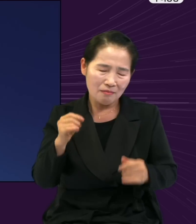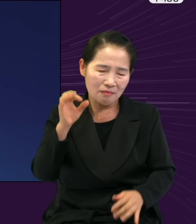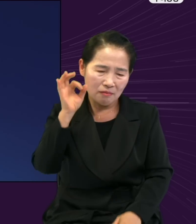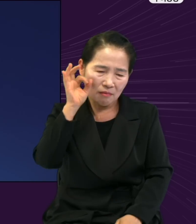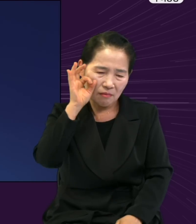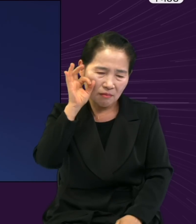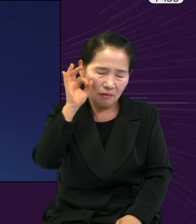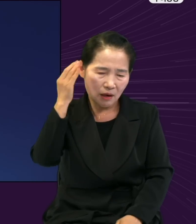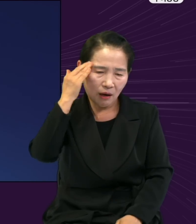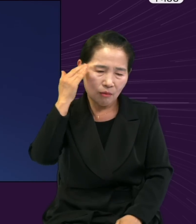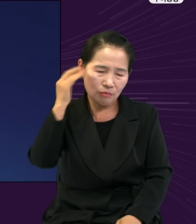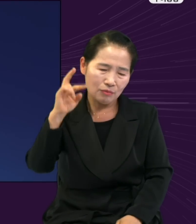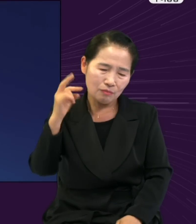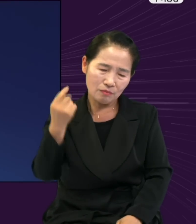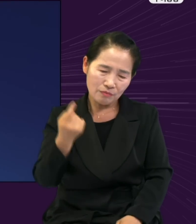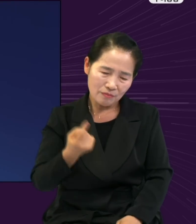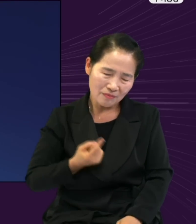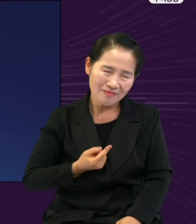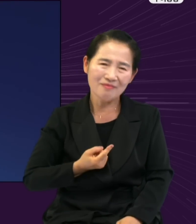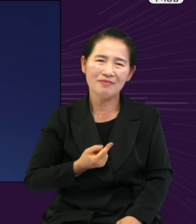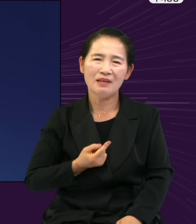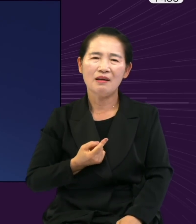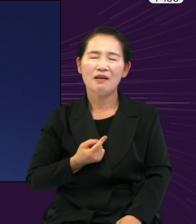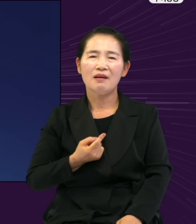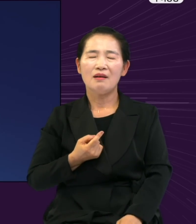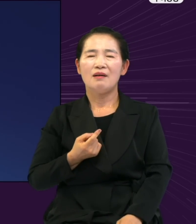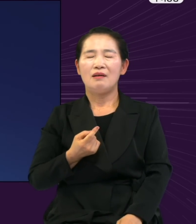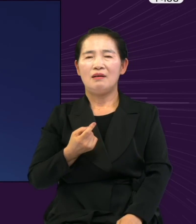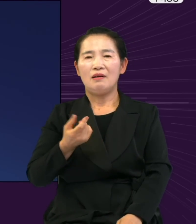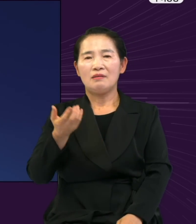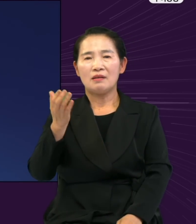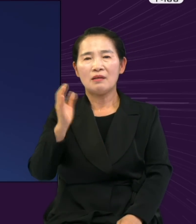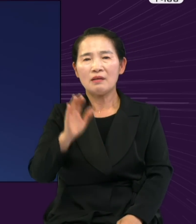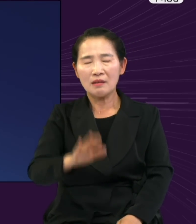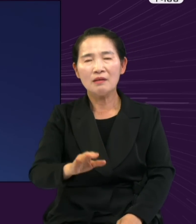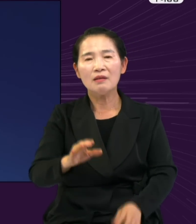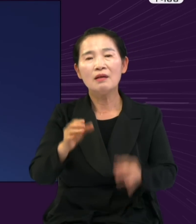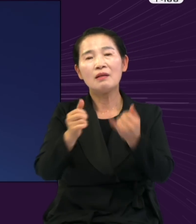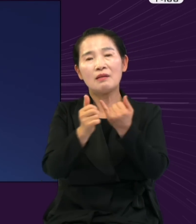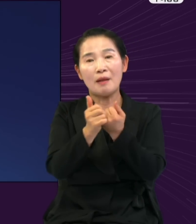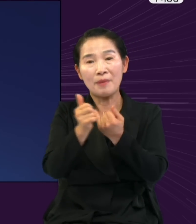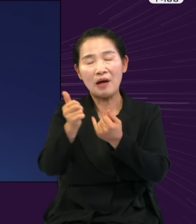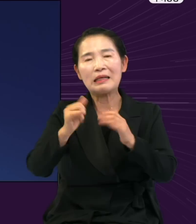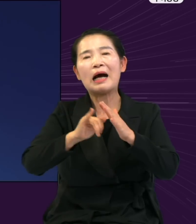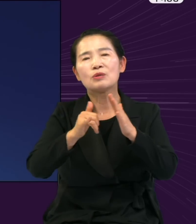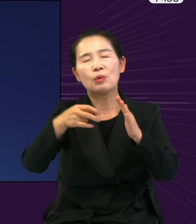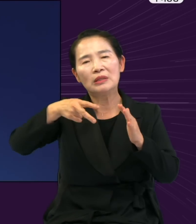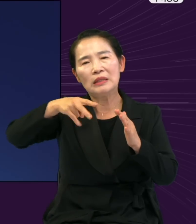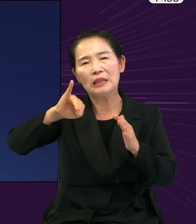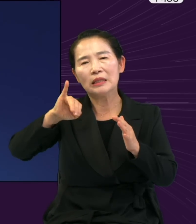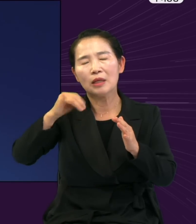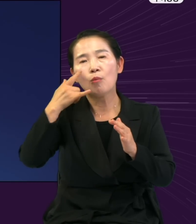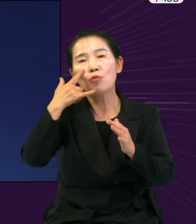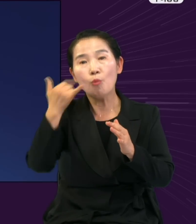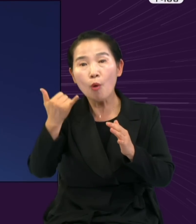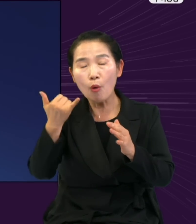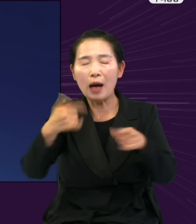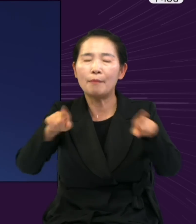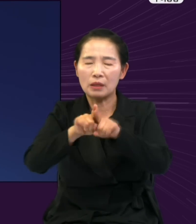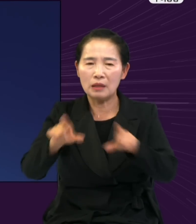아이를 출산하기 위해서 부산 시댁에 머무는 동안 하나님의 정말 특별하신 임재 앞에 나아갈 수 있었습니다.